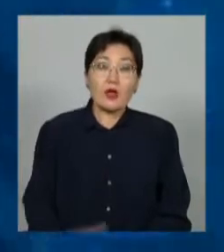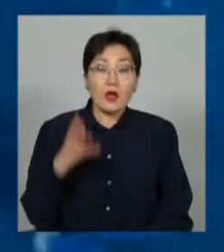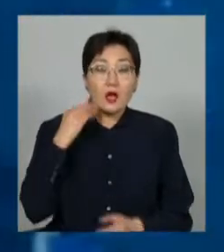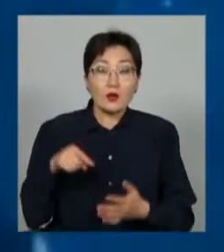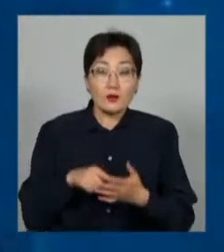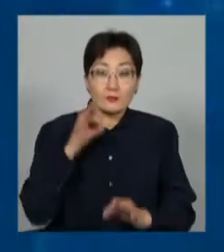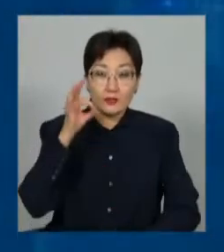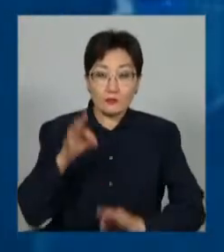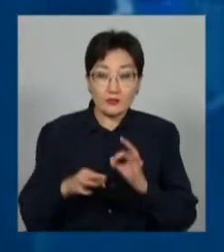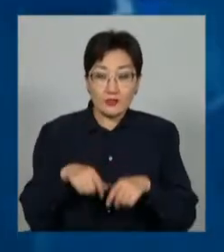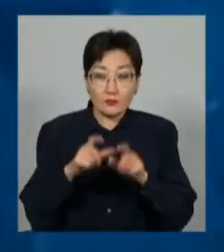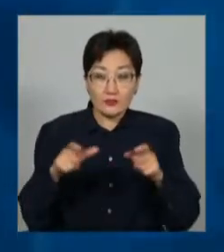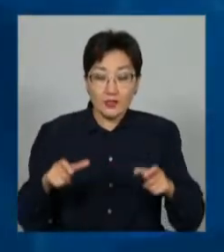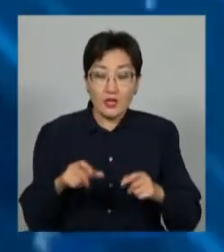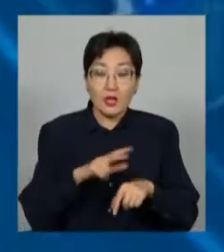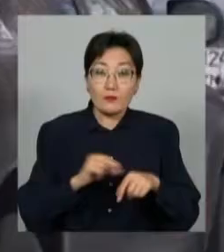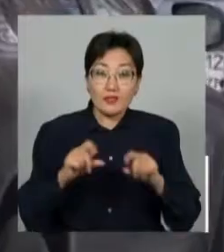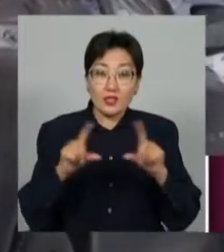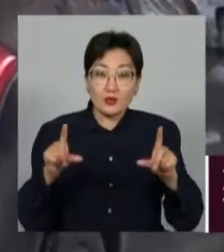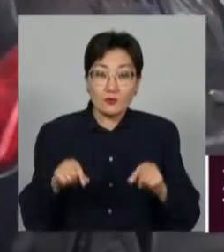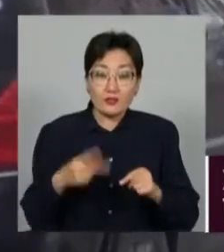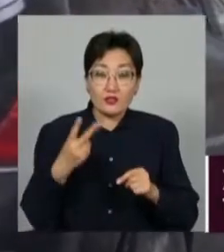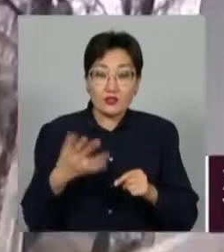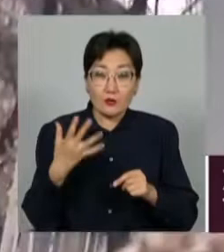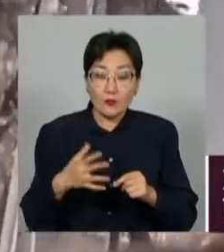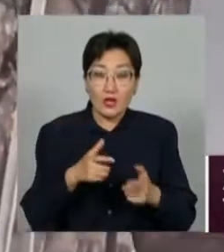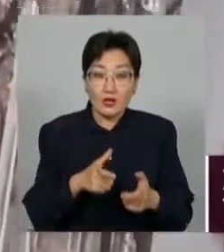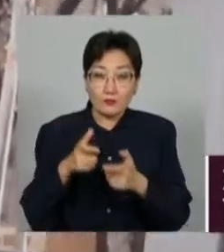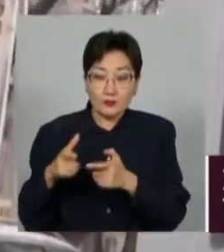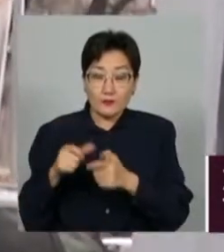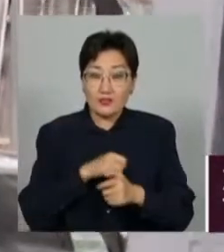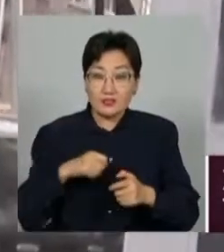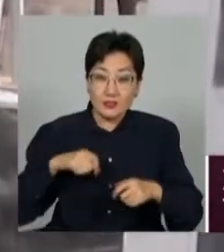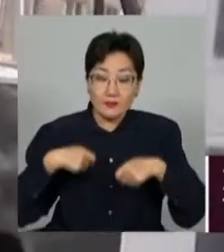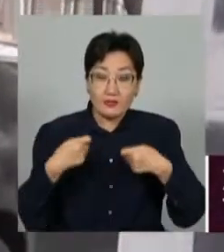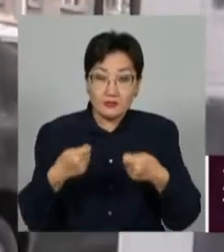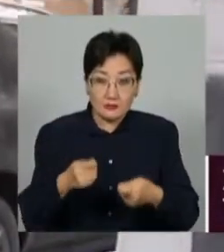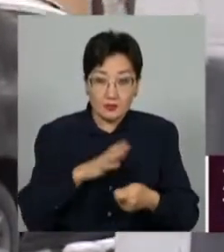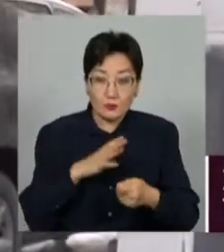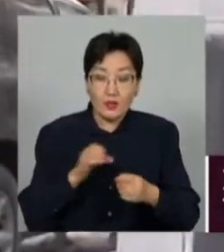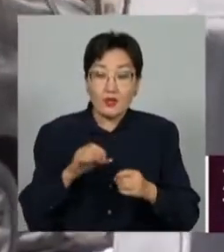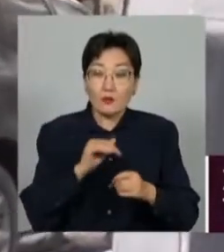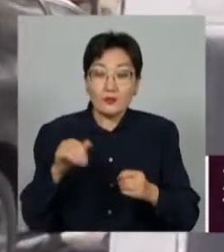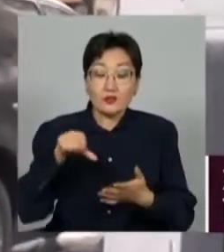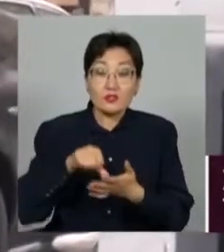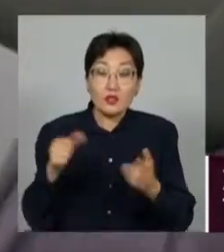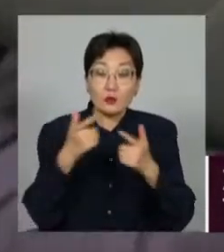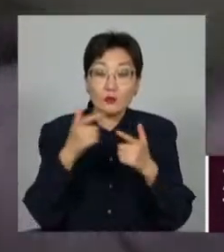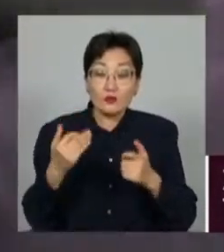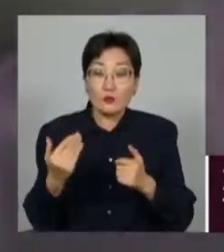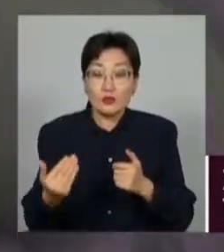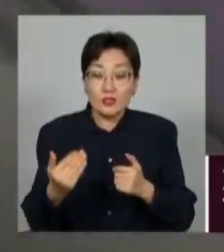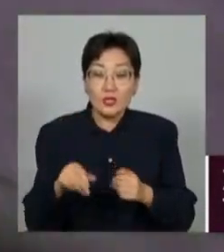Алматыда бір тәуліктің ішінде азаматтар полиция департаментіне 25 атыс қаруын өз еркімен әкеліп тапсырған. Ресми өкілдіктің хабарлауынша